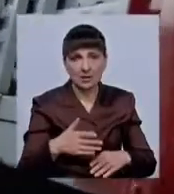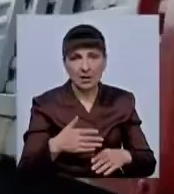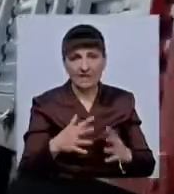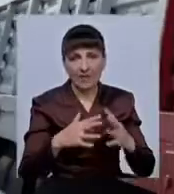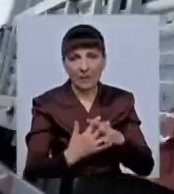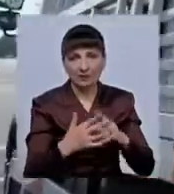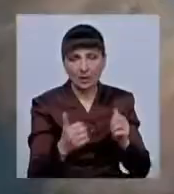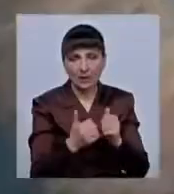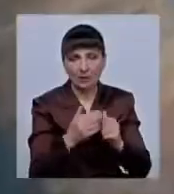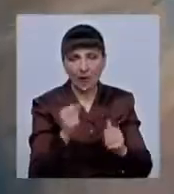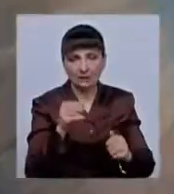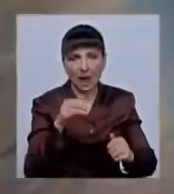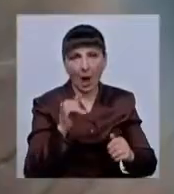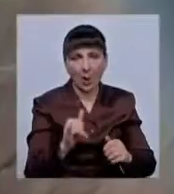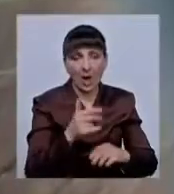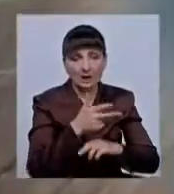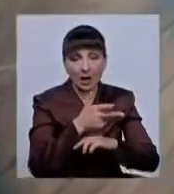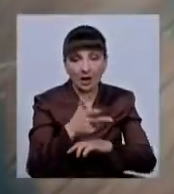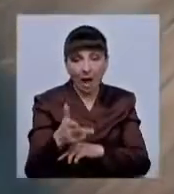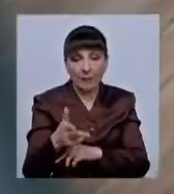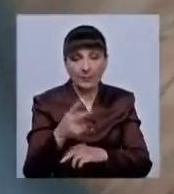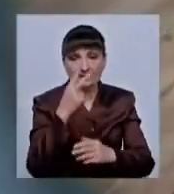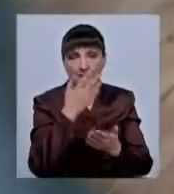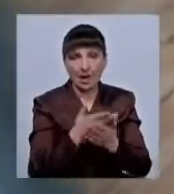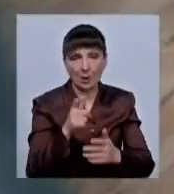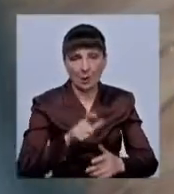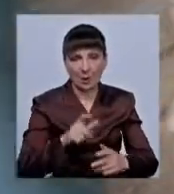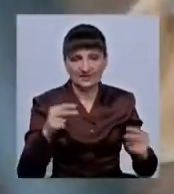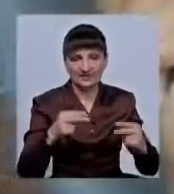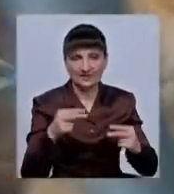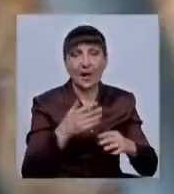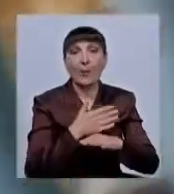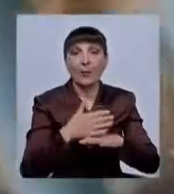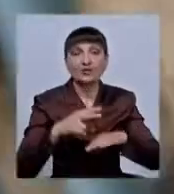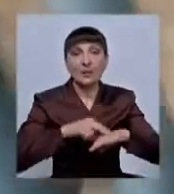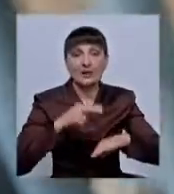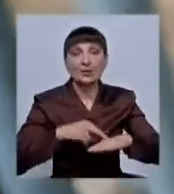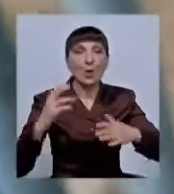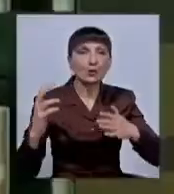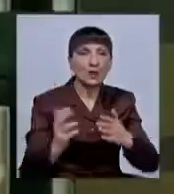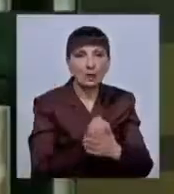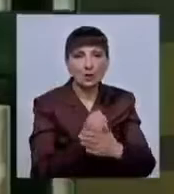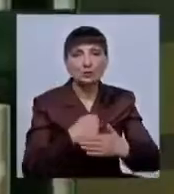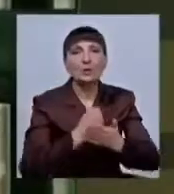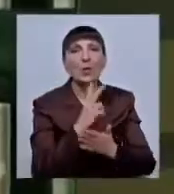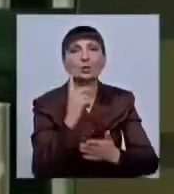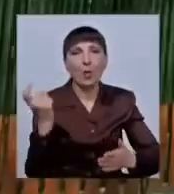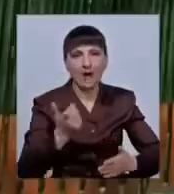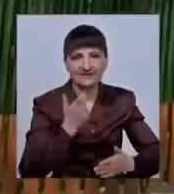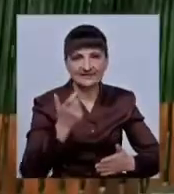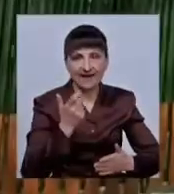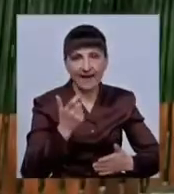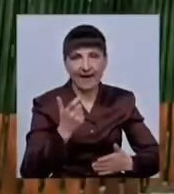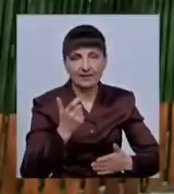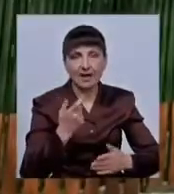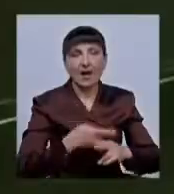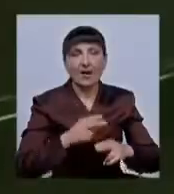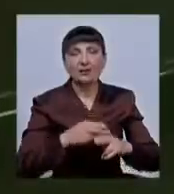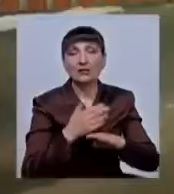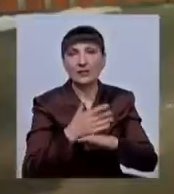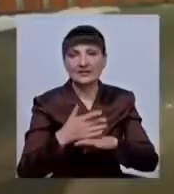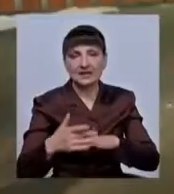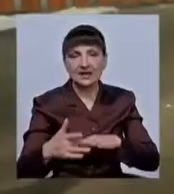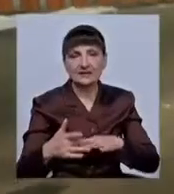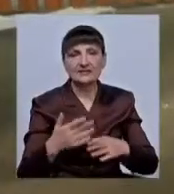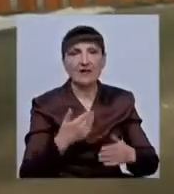близ Актау. Его на камеру мобильного телефона сняли очевидцы. Позже полицейским удалось установить владельца хищника, который